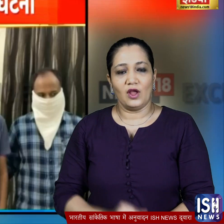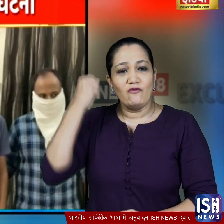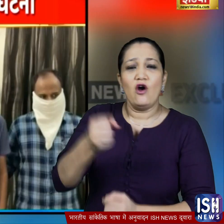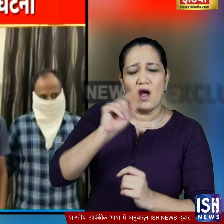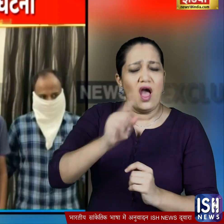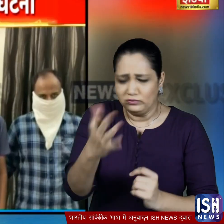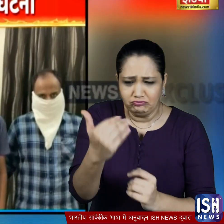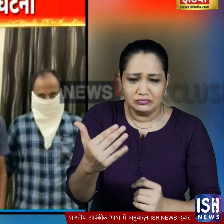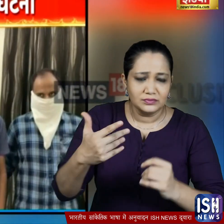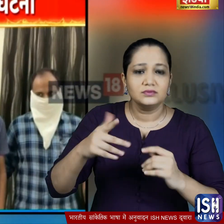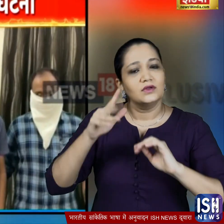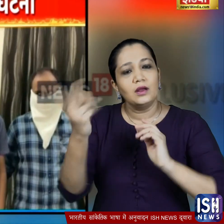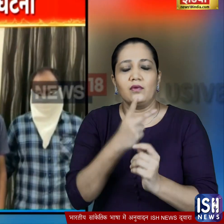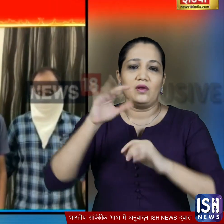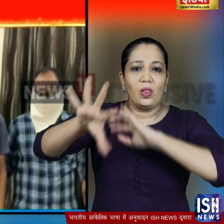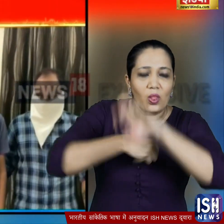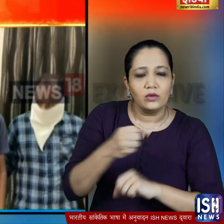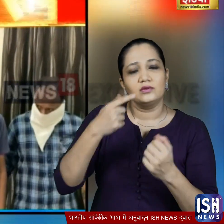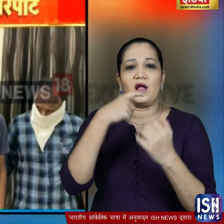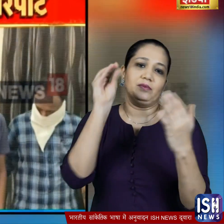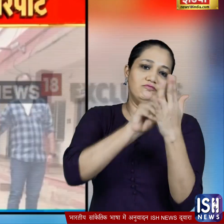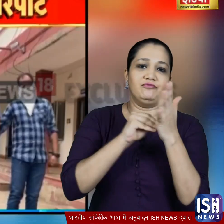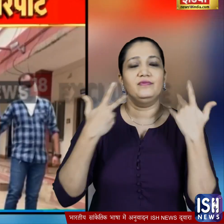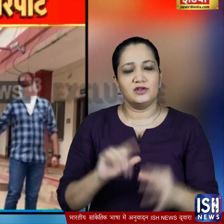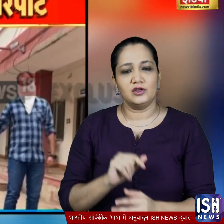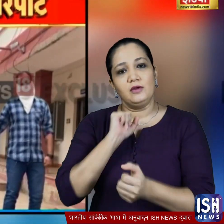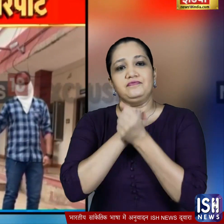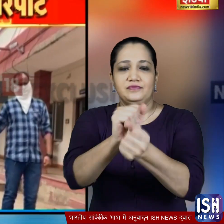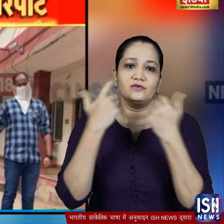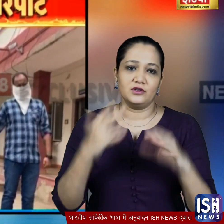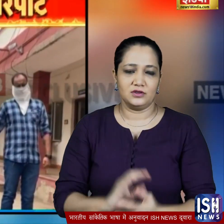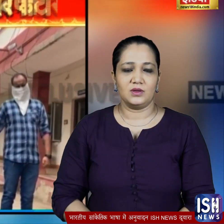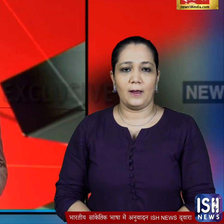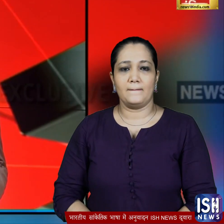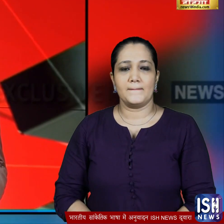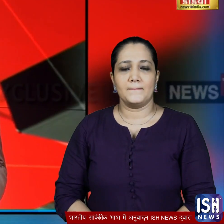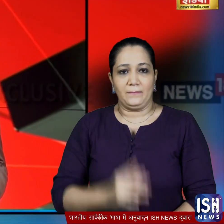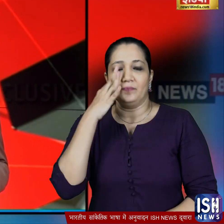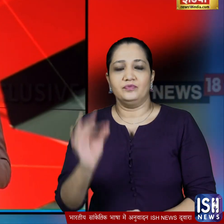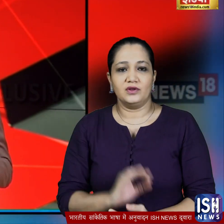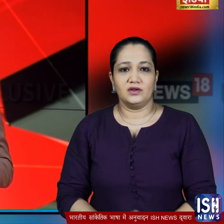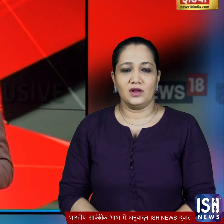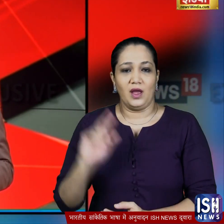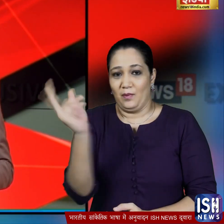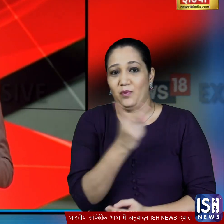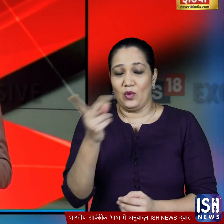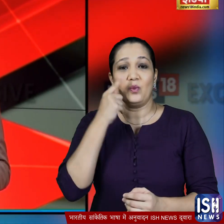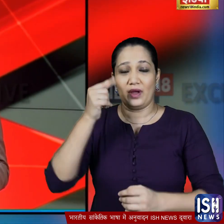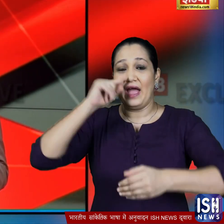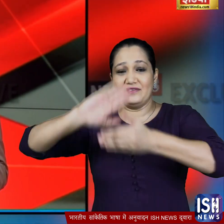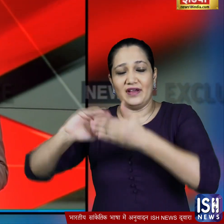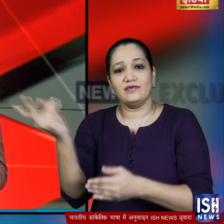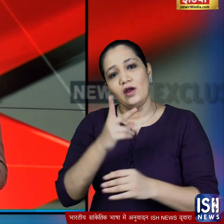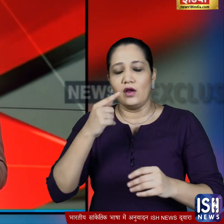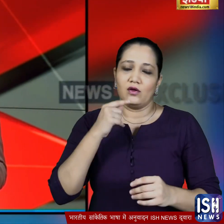था। पुलिस ने दोनों के खिलाफ लूट की कोशिश का मामला दर्ज कर उन्हें सलाखों के पीछे भेज दिया। सौभाग्य की बात है कि दोनों आरोपियों ने पुलिस